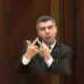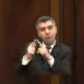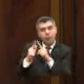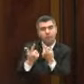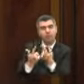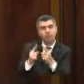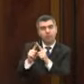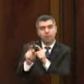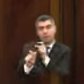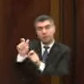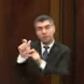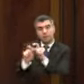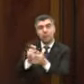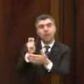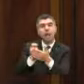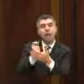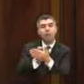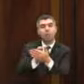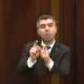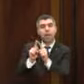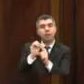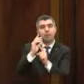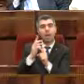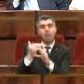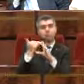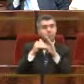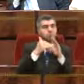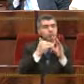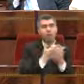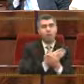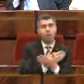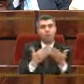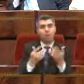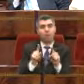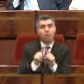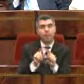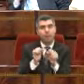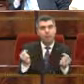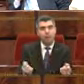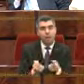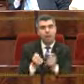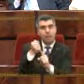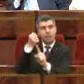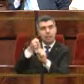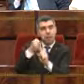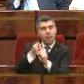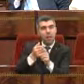الطلب الداخلي وأثر سلبا على نسبة النمو، حيث أن القطاعات اللي مشات إصلاح ما سميتموه إصلاح